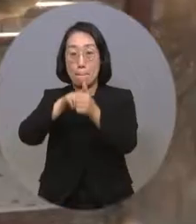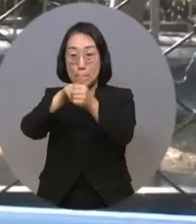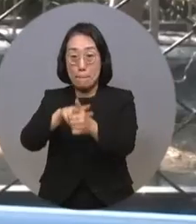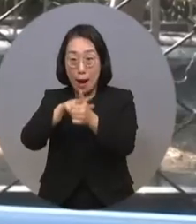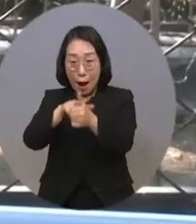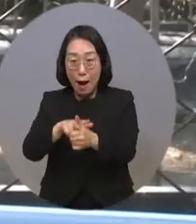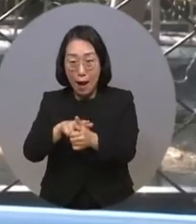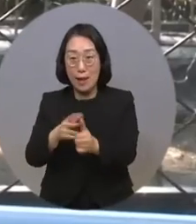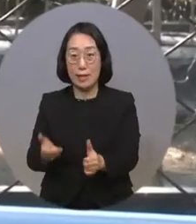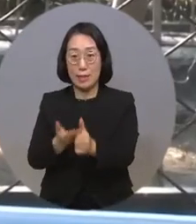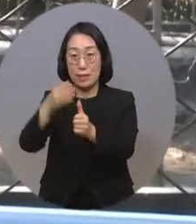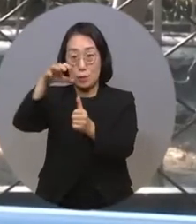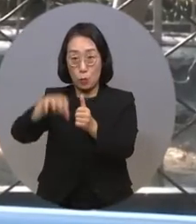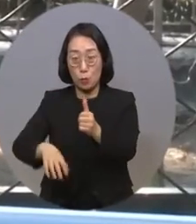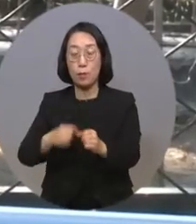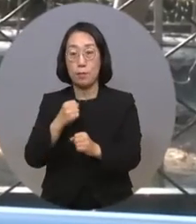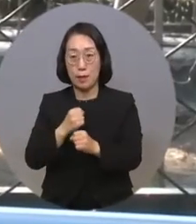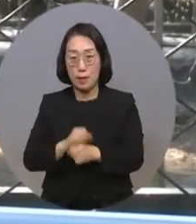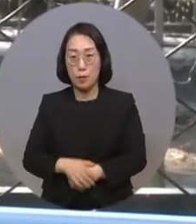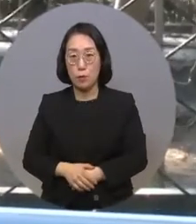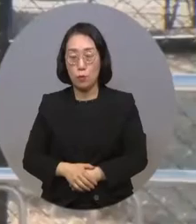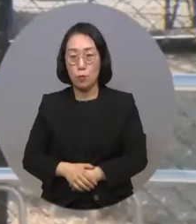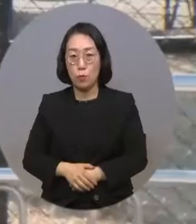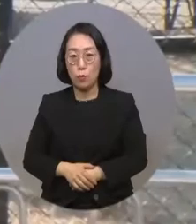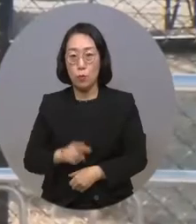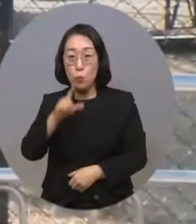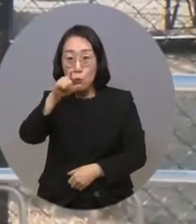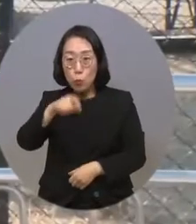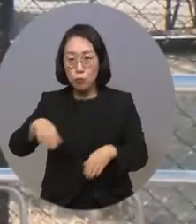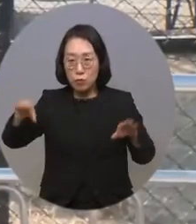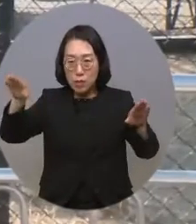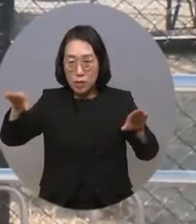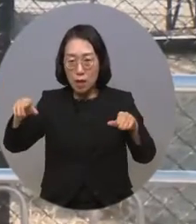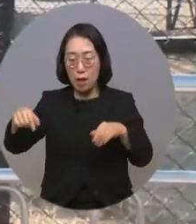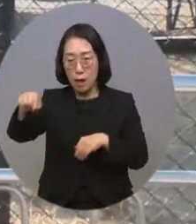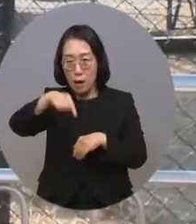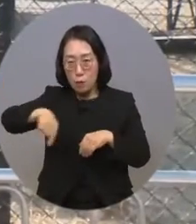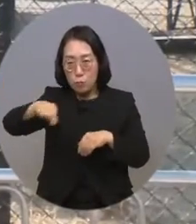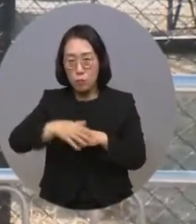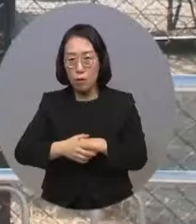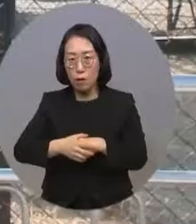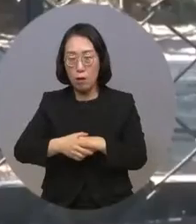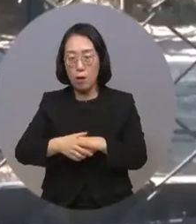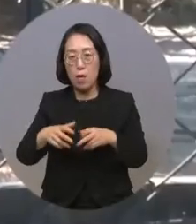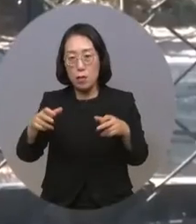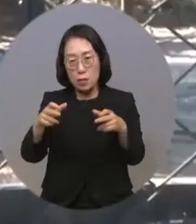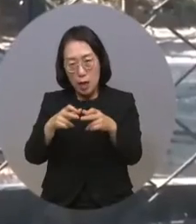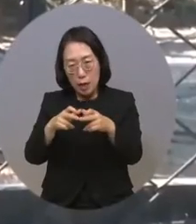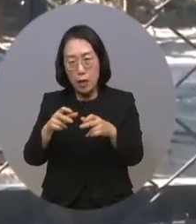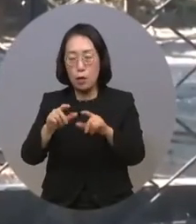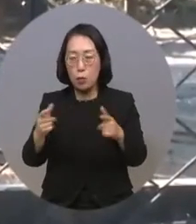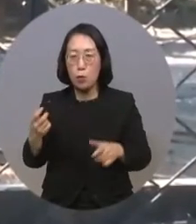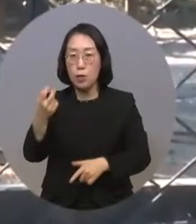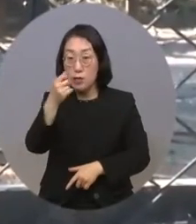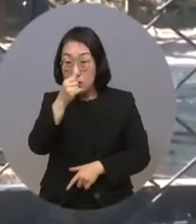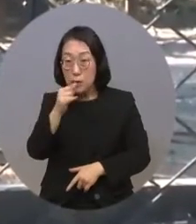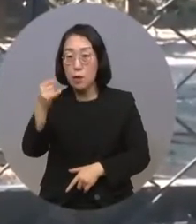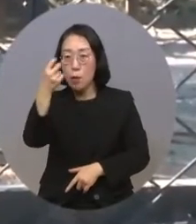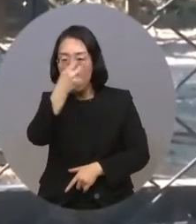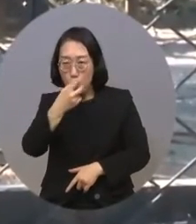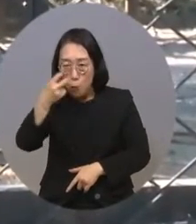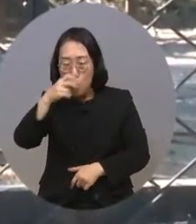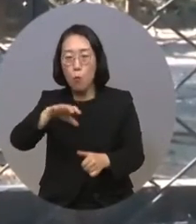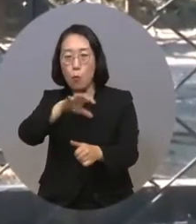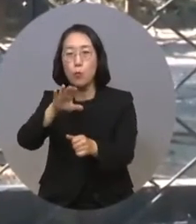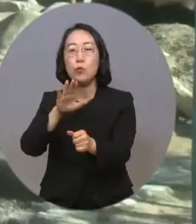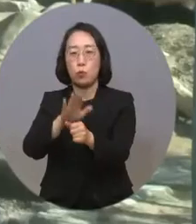조성되며 독수리처럼 맹금류 천연기념물 중에 영구장애 판정을 받은 동물의 개체수를 관리하고 보존에도 힘쓰게